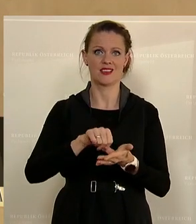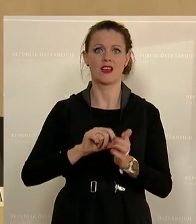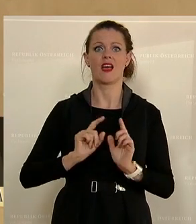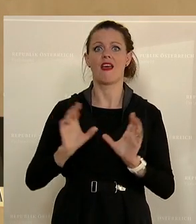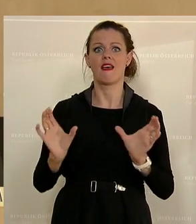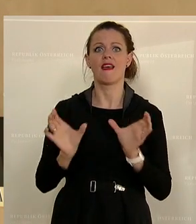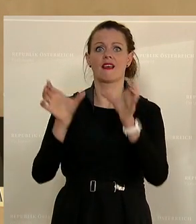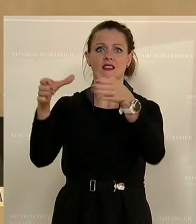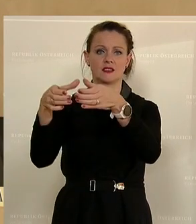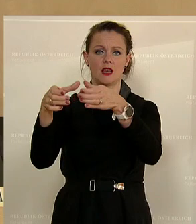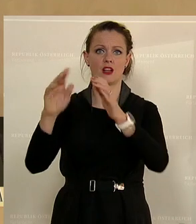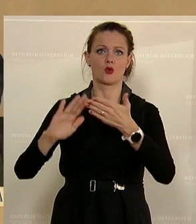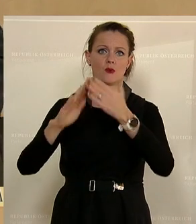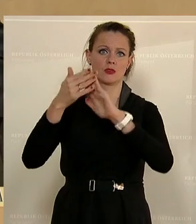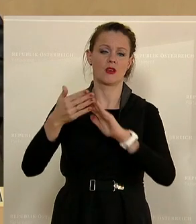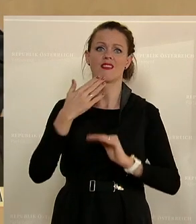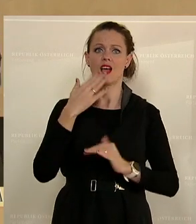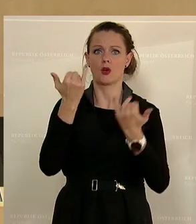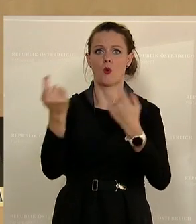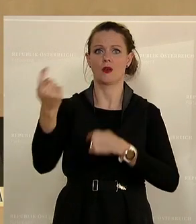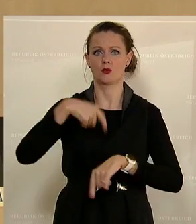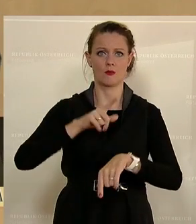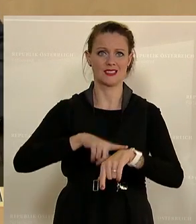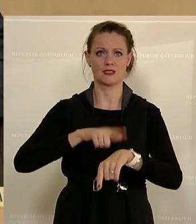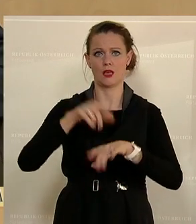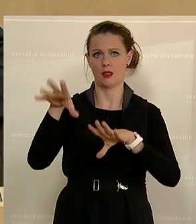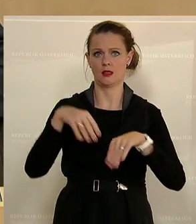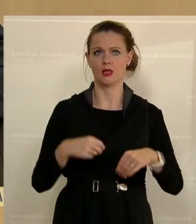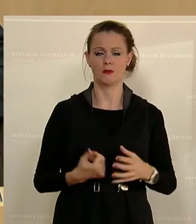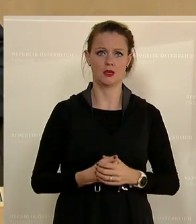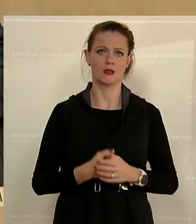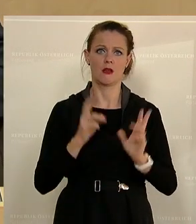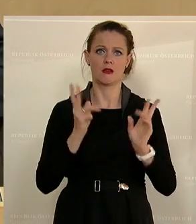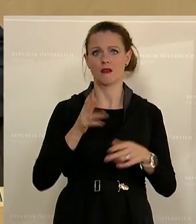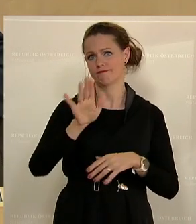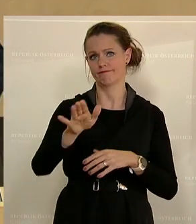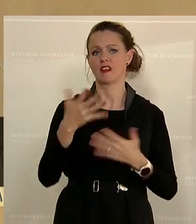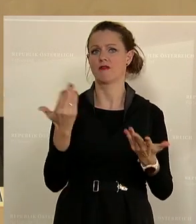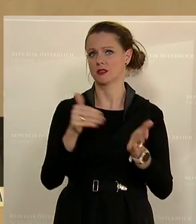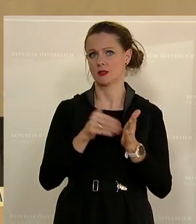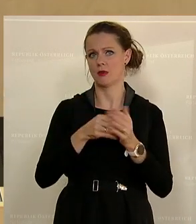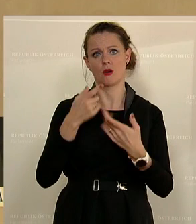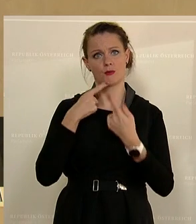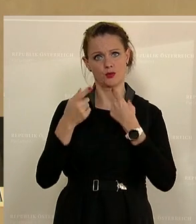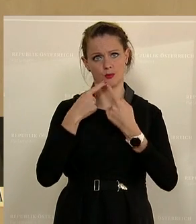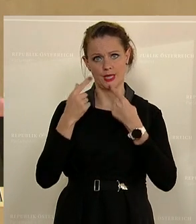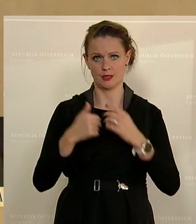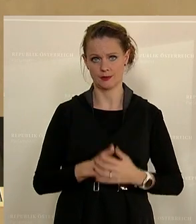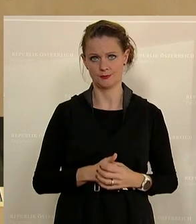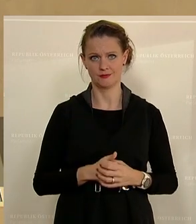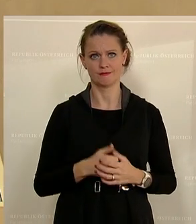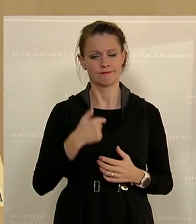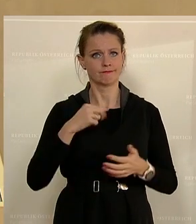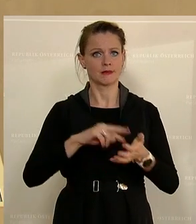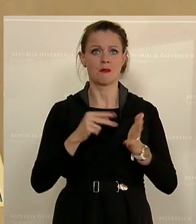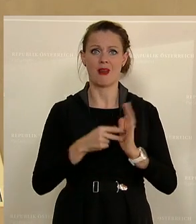hier. Und danke, dass Sie hergekommen sind und sich die Zeit genommen haben, um mit Ihnen über Ihre Anliegen zu sprechen. Und ich habe mir vorgenommen,